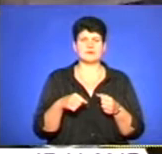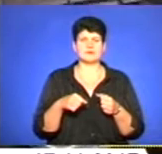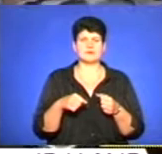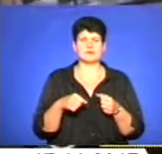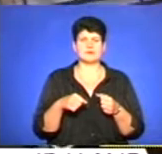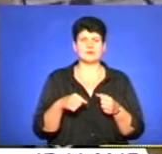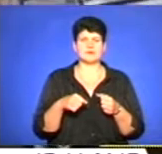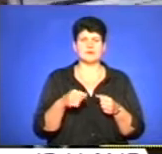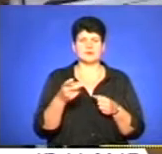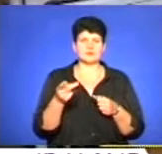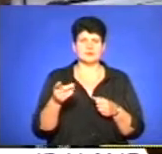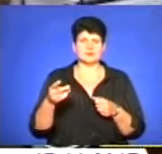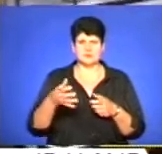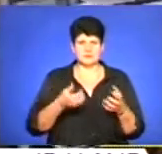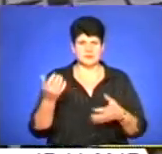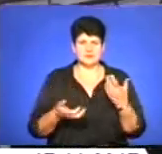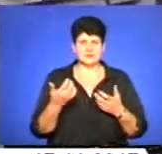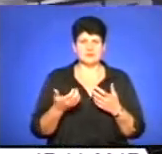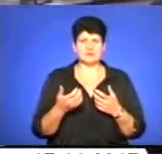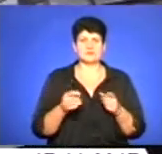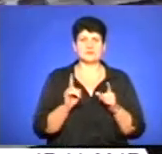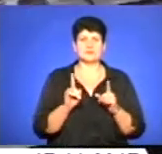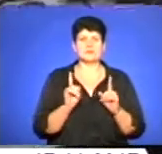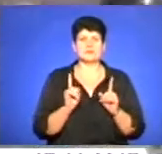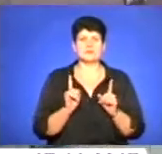одну, другу, третю, все, аби тільки